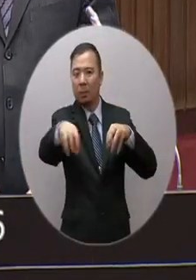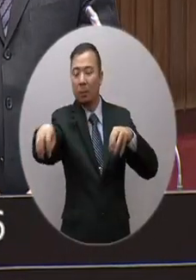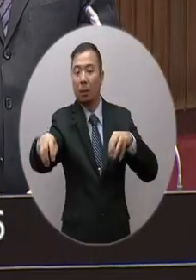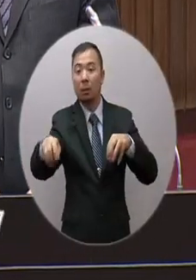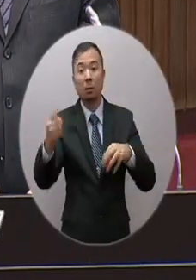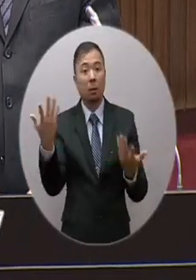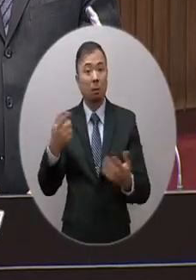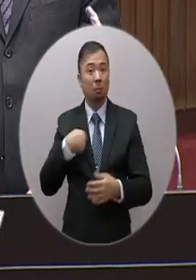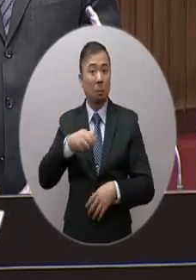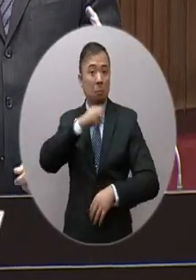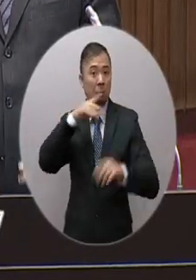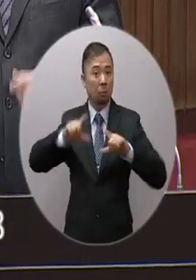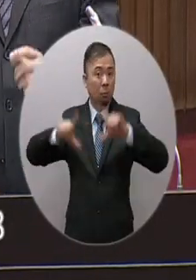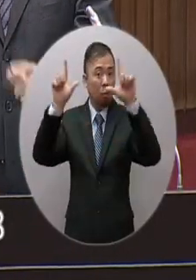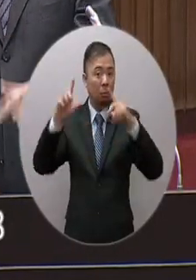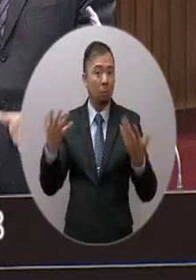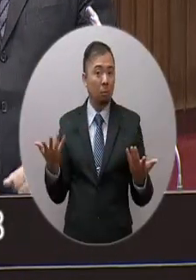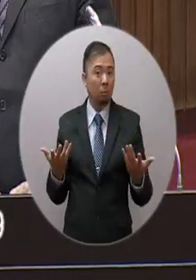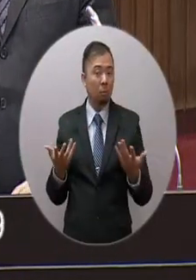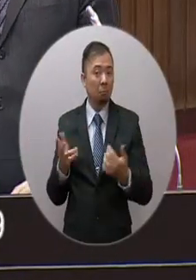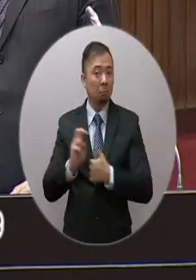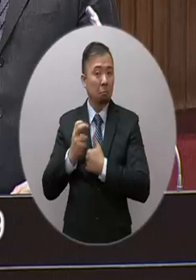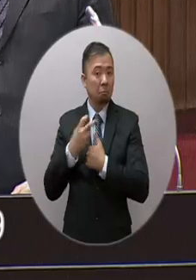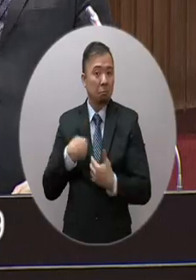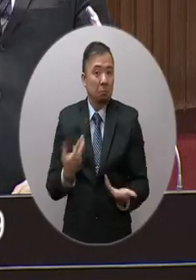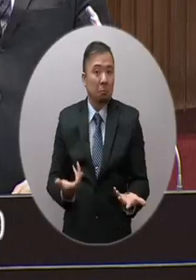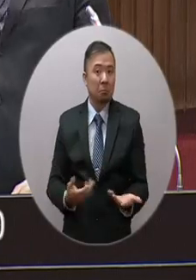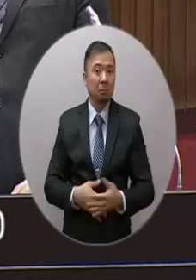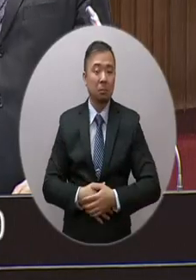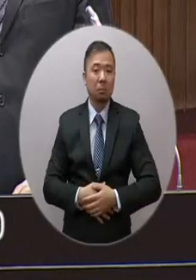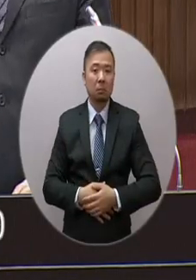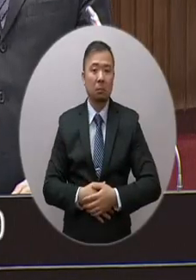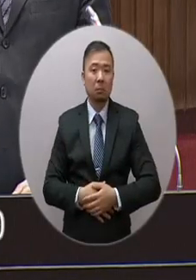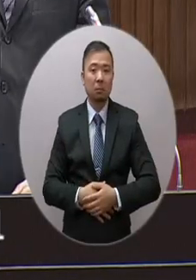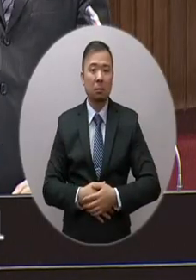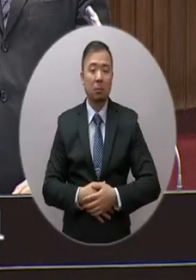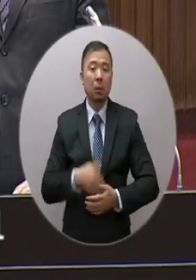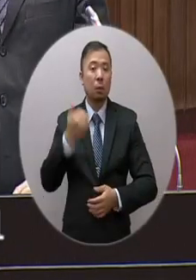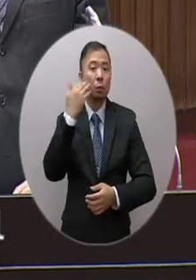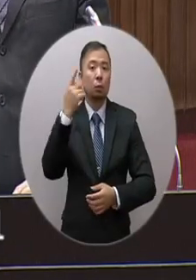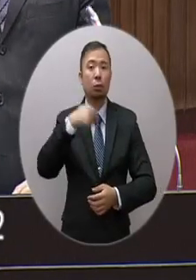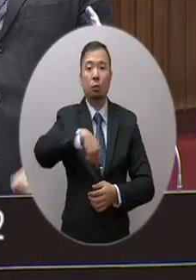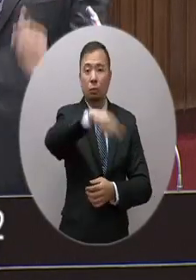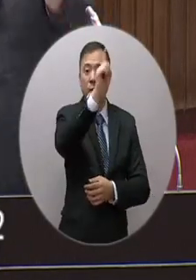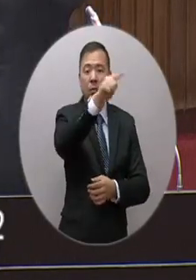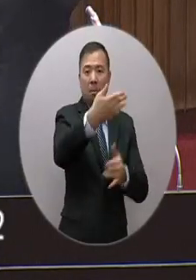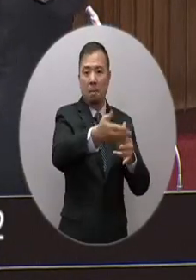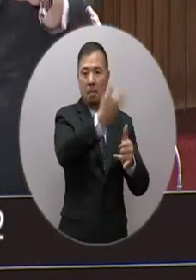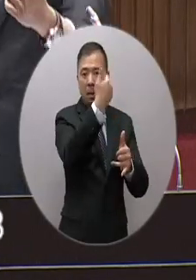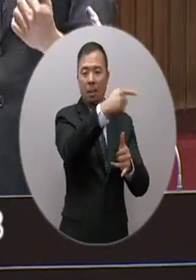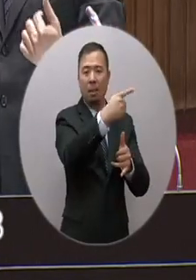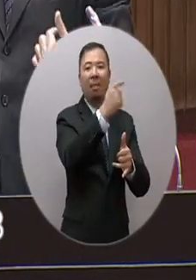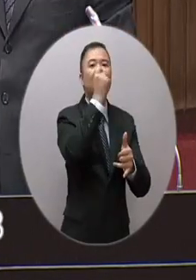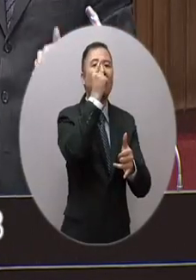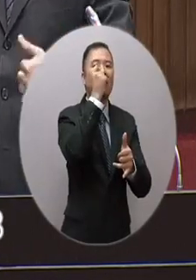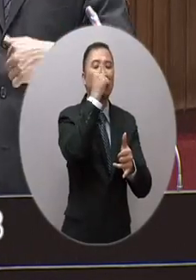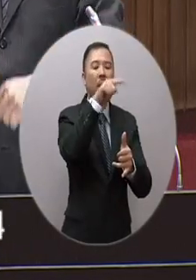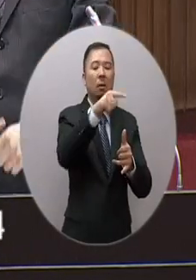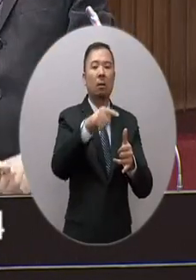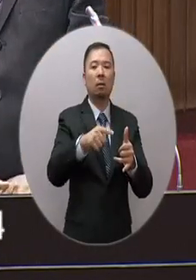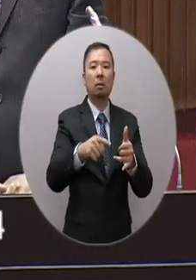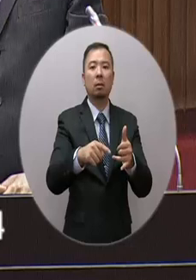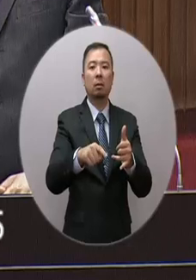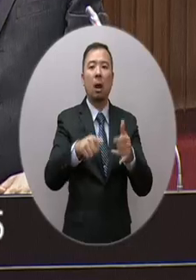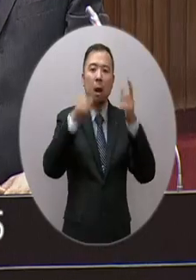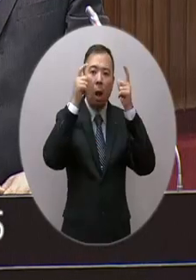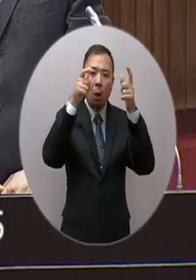东吧。这个如果立场上，一个是往北为您台南去，两条是延伸下来为阮屏